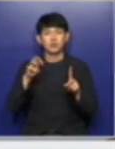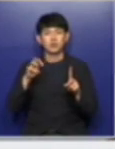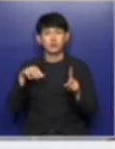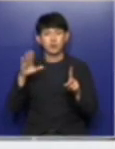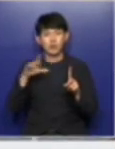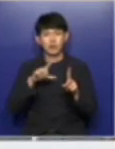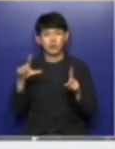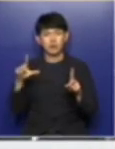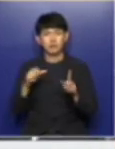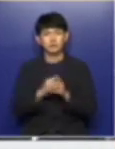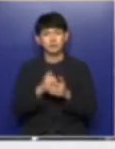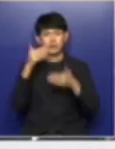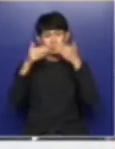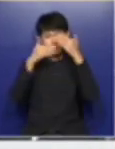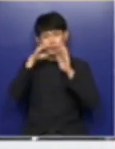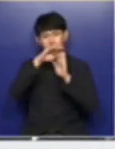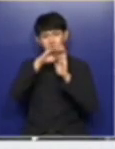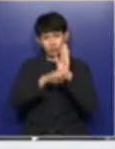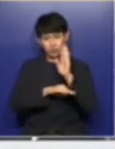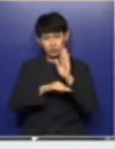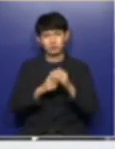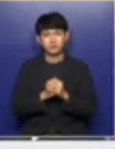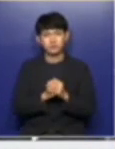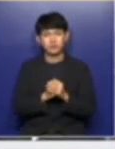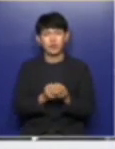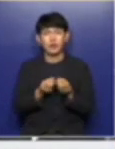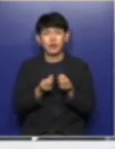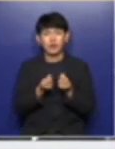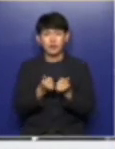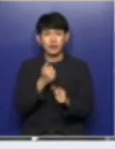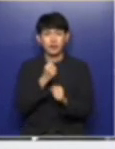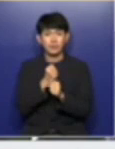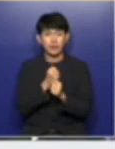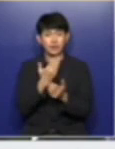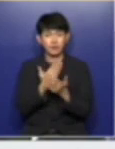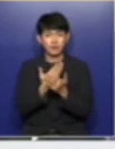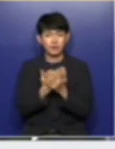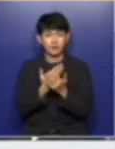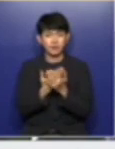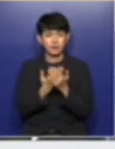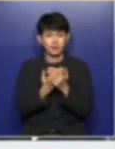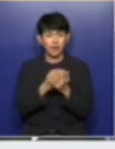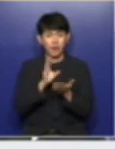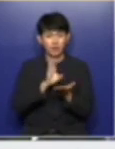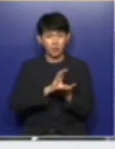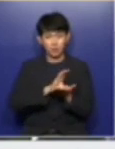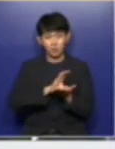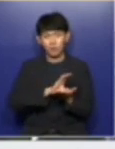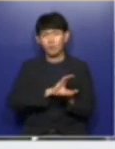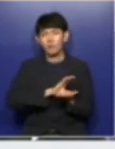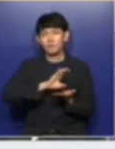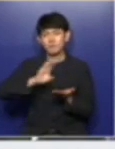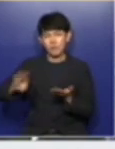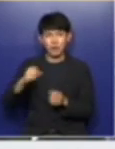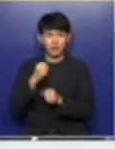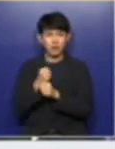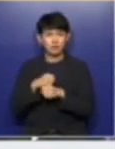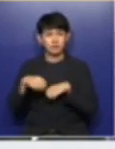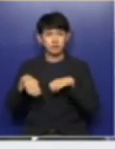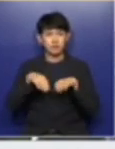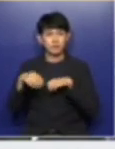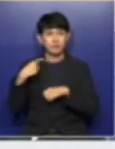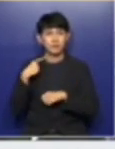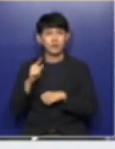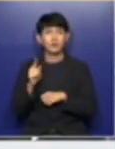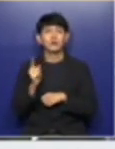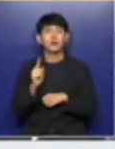ามนี้ถ้าท่านแจงรายละเอียดว่าเนื้องานเม็ดเงินที่เอาไปเนี่ยมันเกิดประโยชน์อะไรแต่ละปีเนี่ยให้เราทราบเนี่ยผมคิดว่าเป็นประโยช